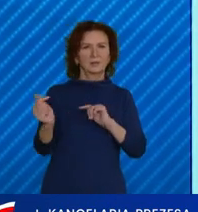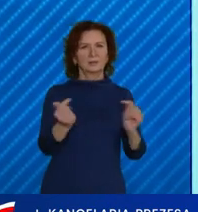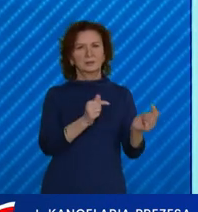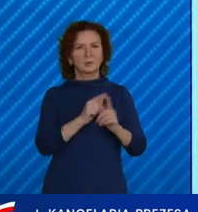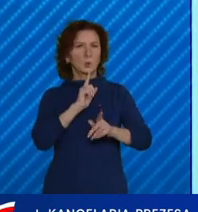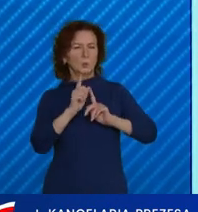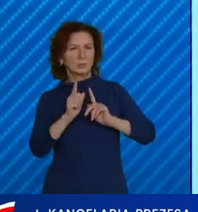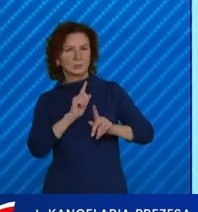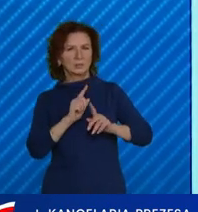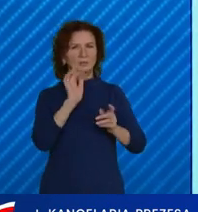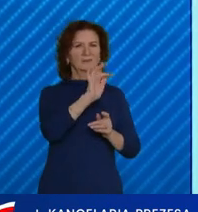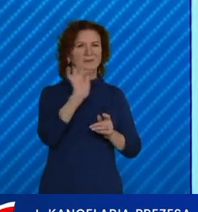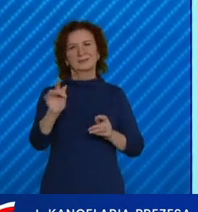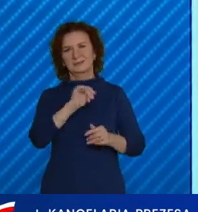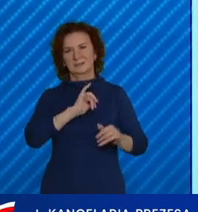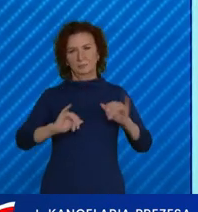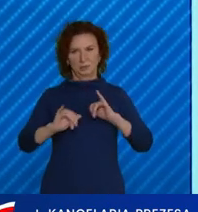z poszczególnymi samorządami.